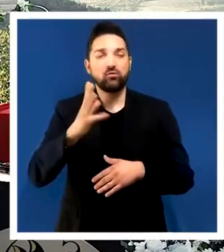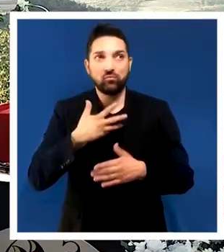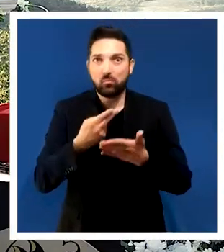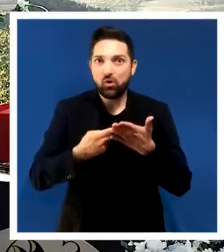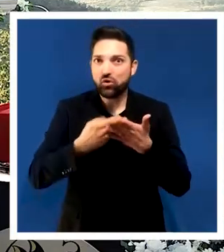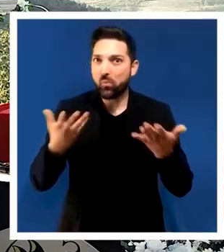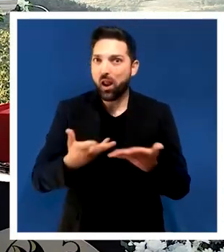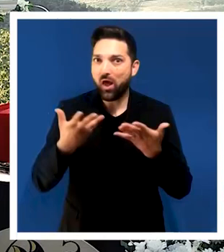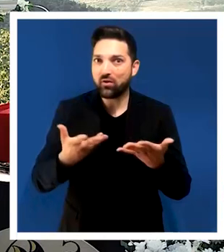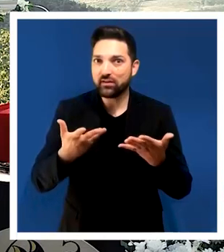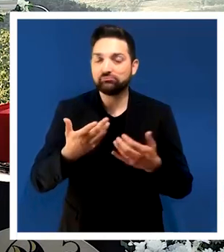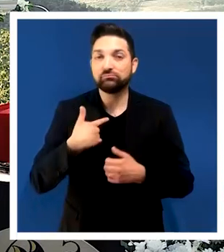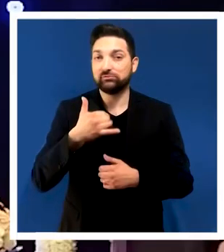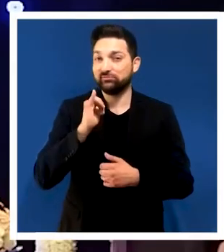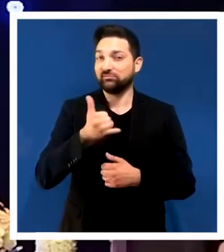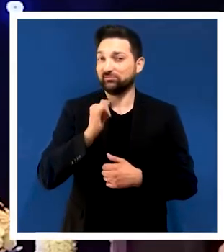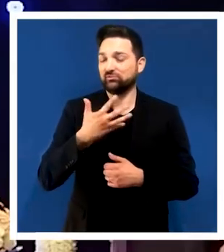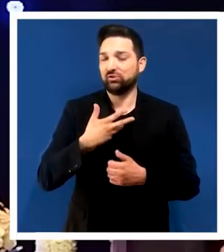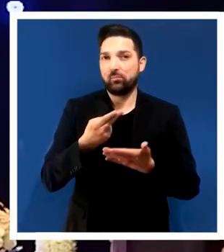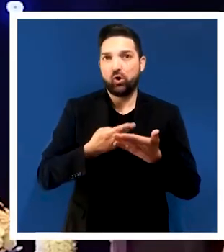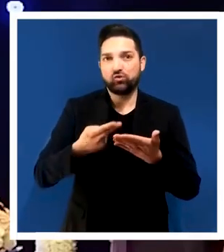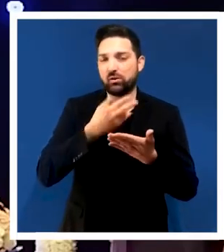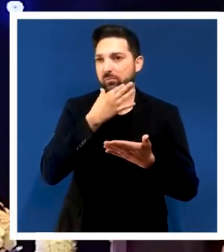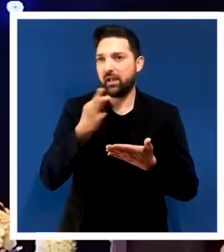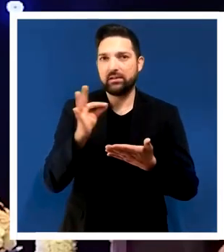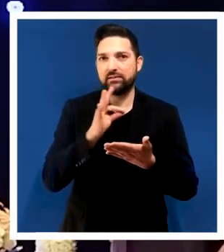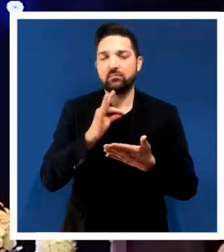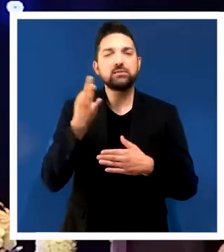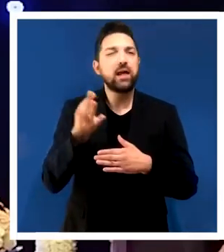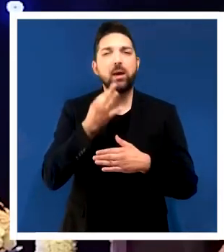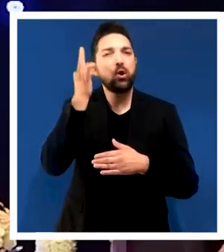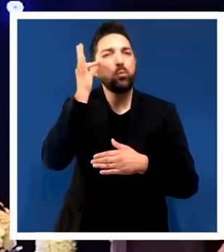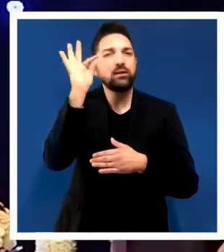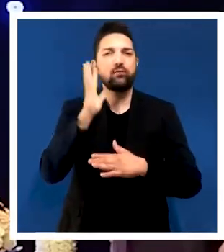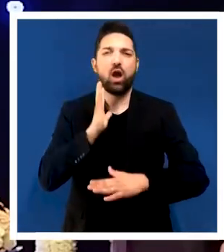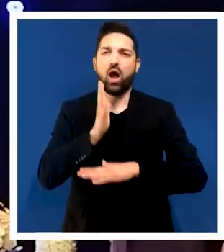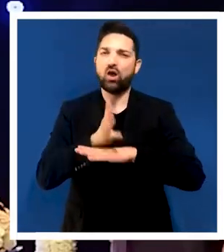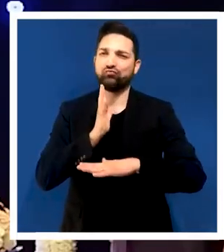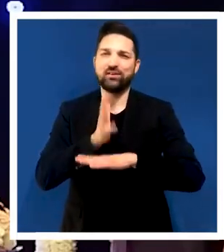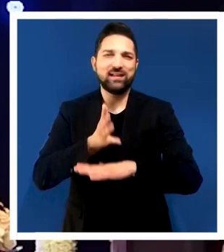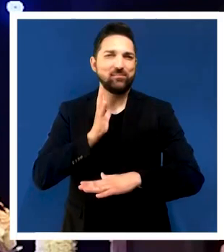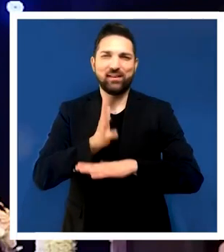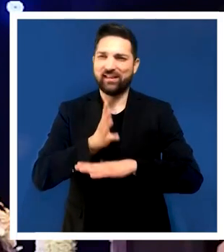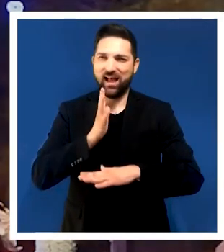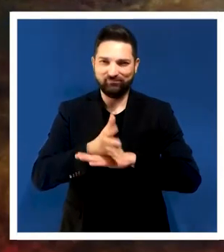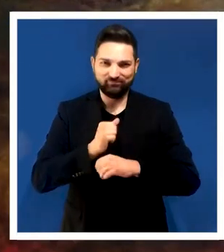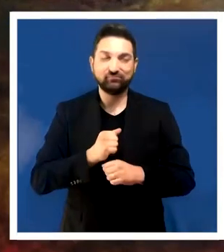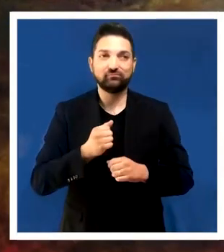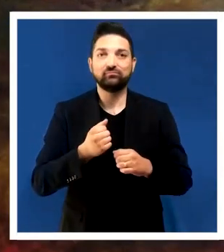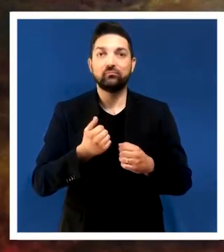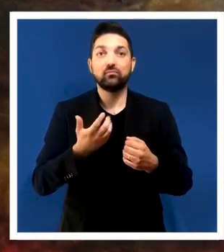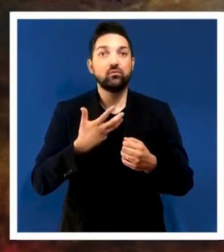che accompagna e sostiene il discorso della LIS, di questo arcobaleno musicale. Ci sarà